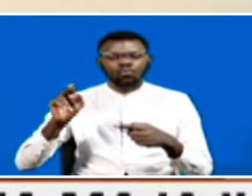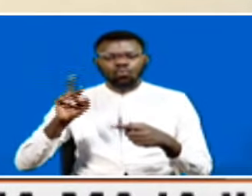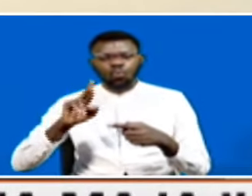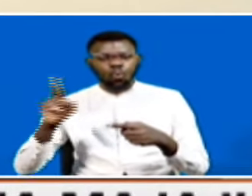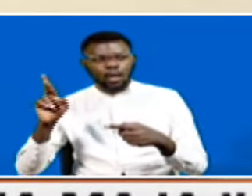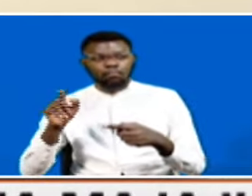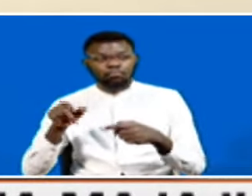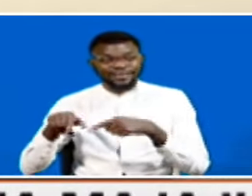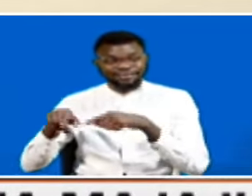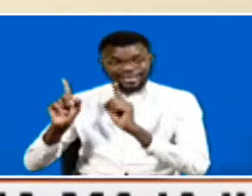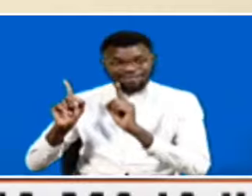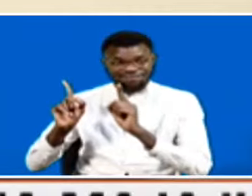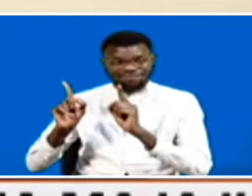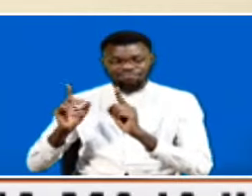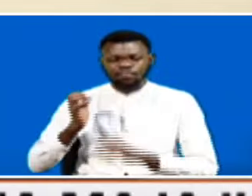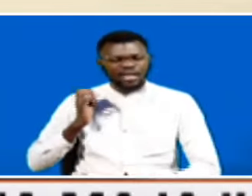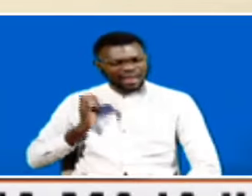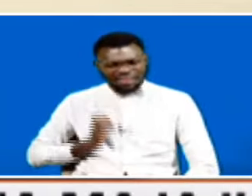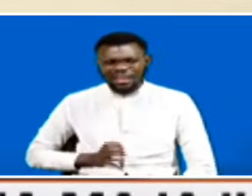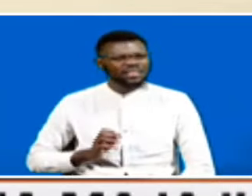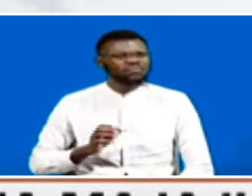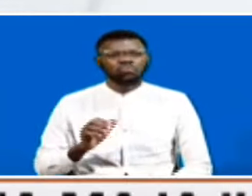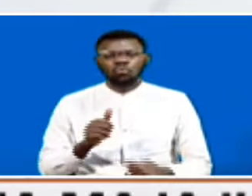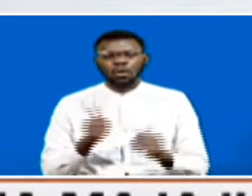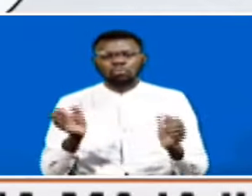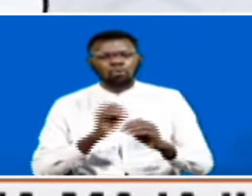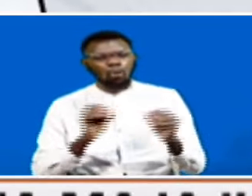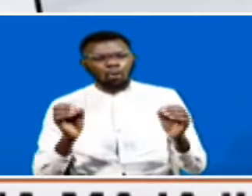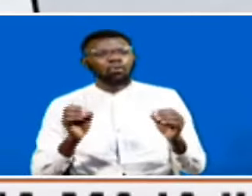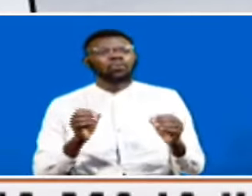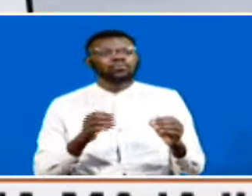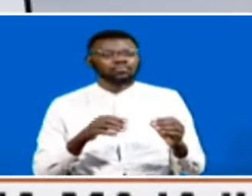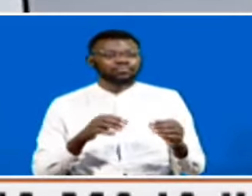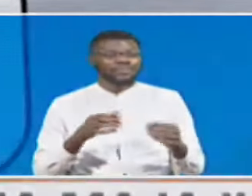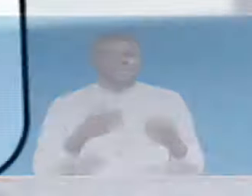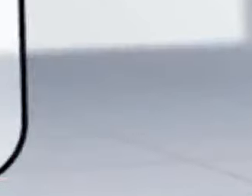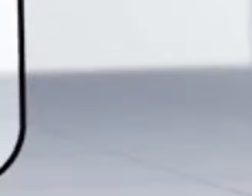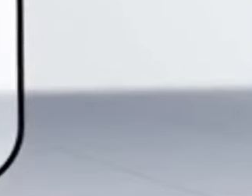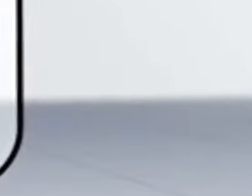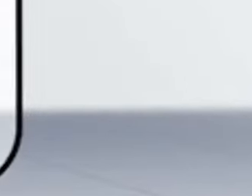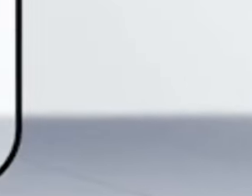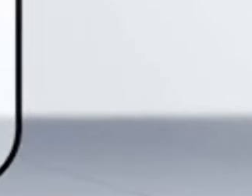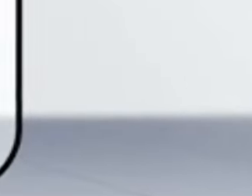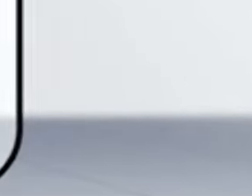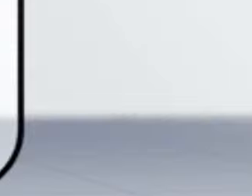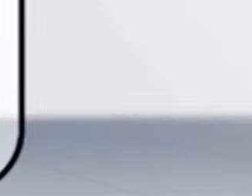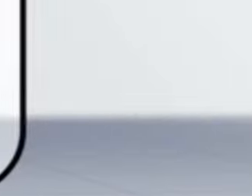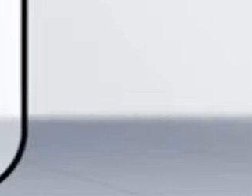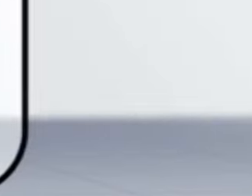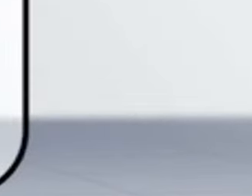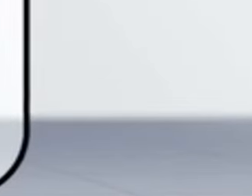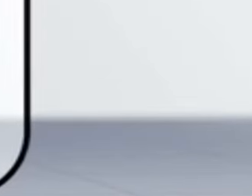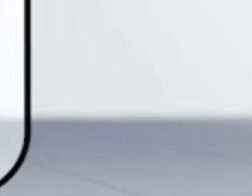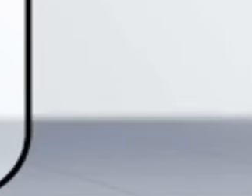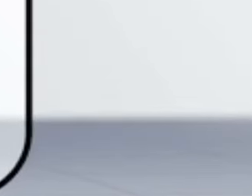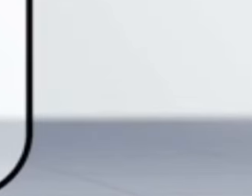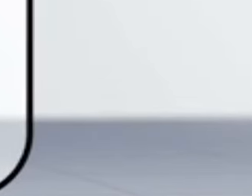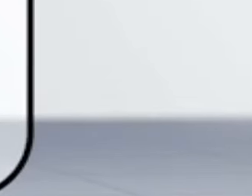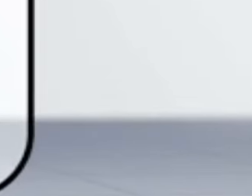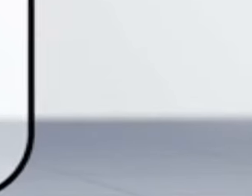sasa anadaiwa kukiuka maadili na hafai kuwa afisini. Kwenye barua kwa vyombo vya habari, Martha Koome asema nikinukuu,